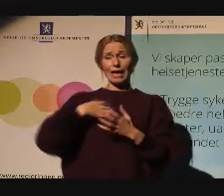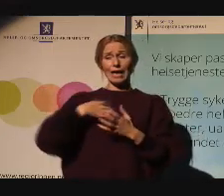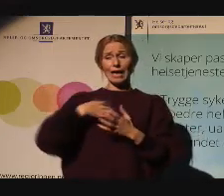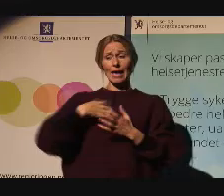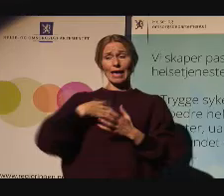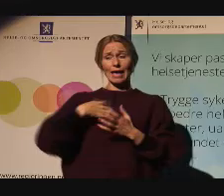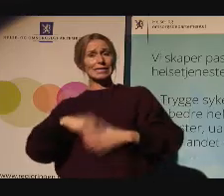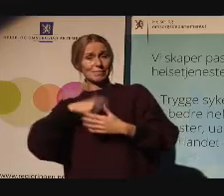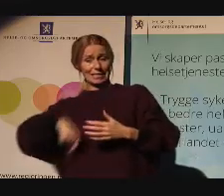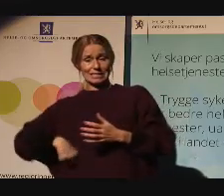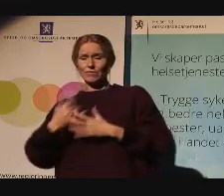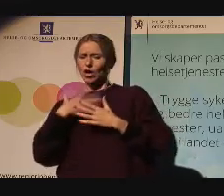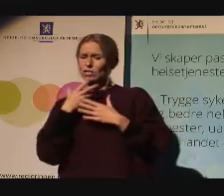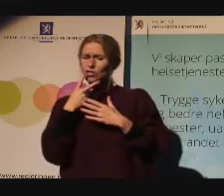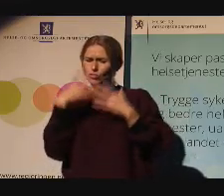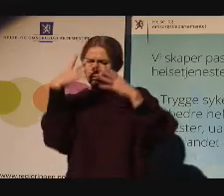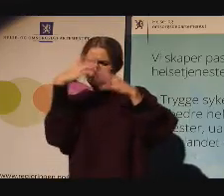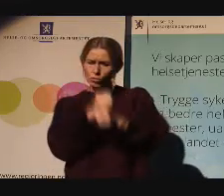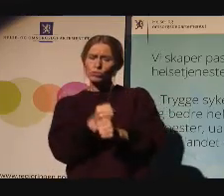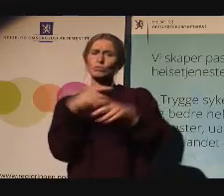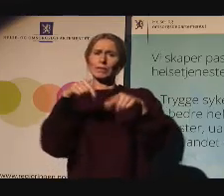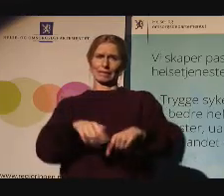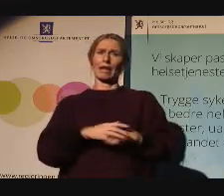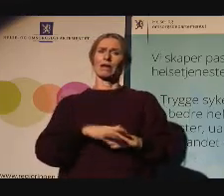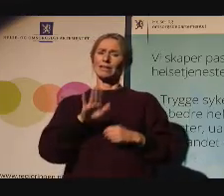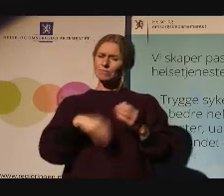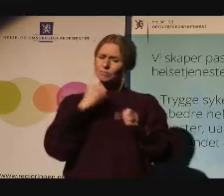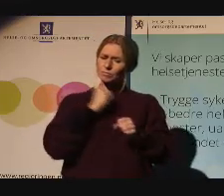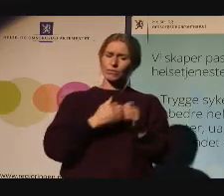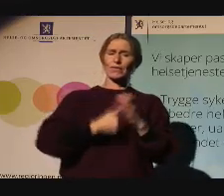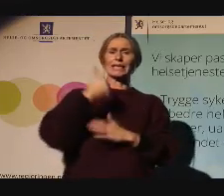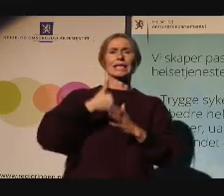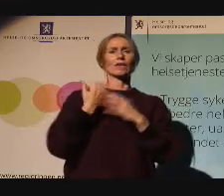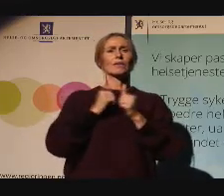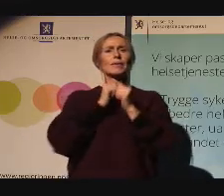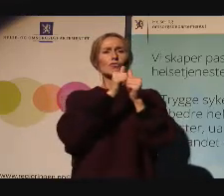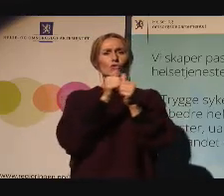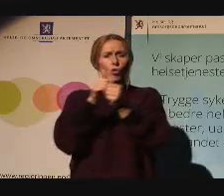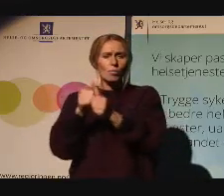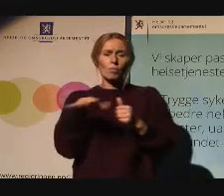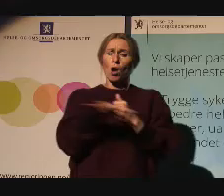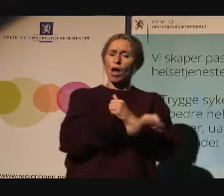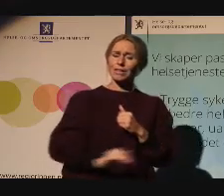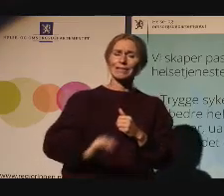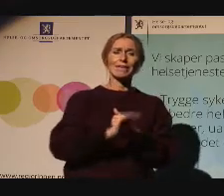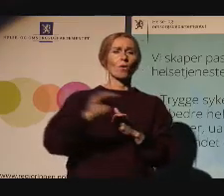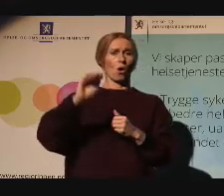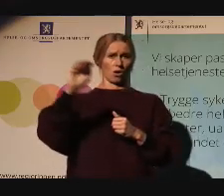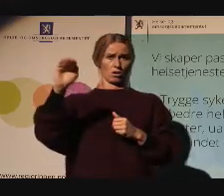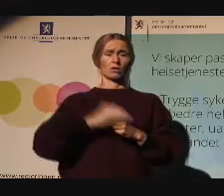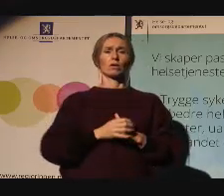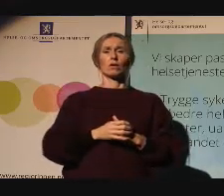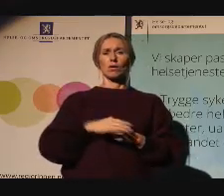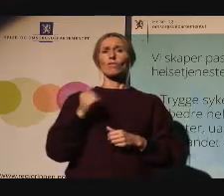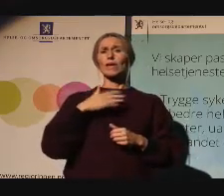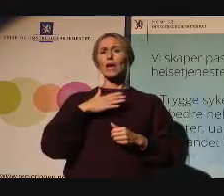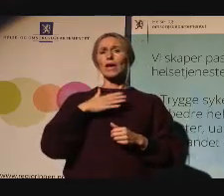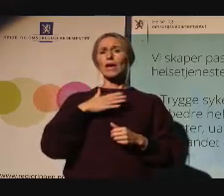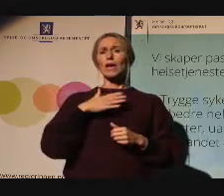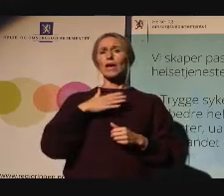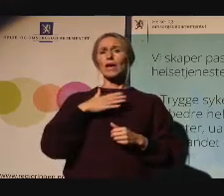trykk på dette. Det er viktig at dette blir fulgt opp på alle nivå. Og vi har også